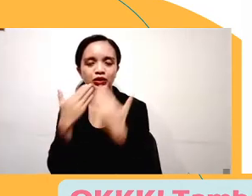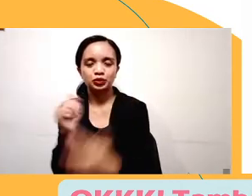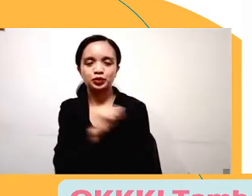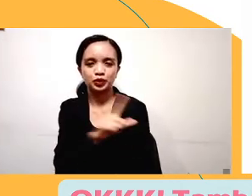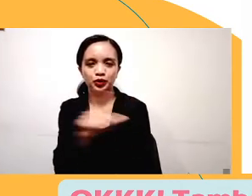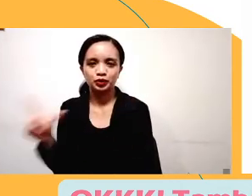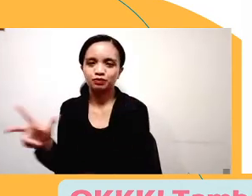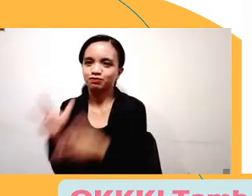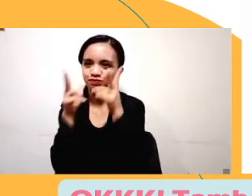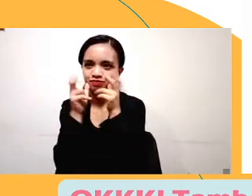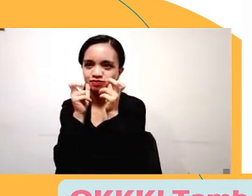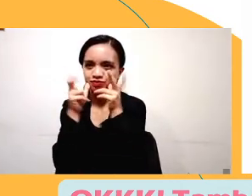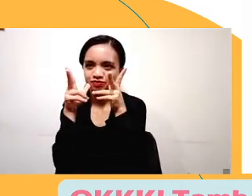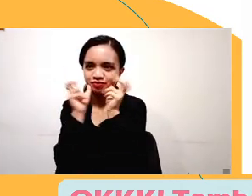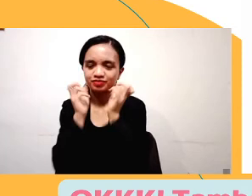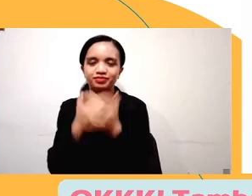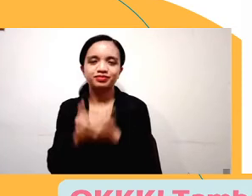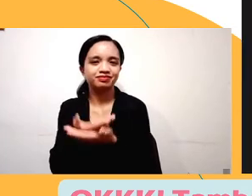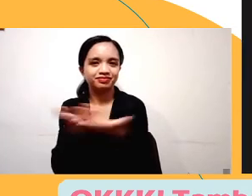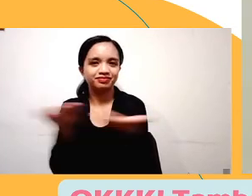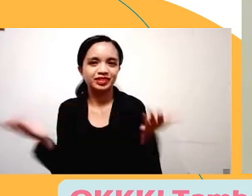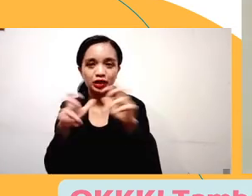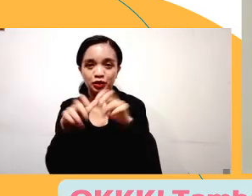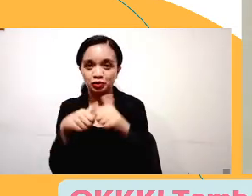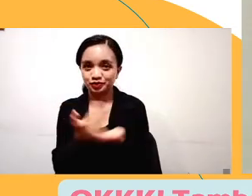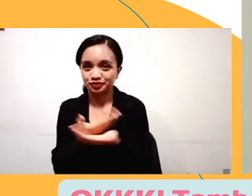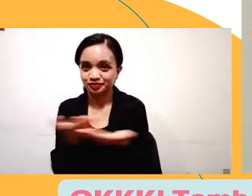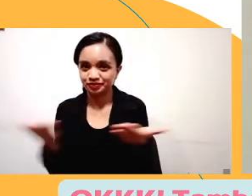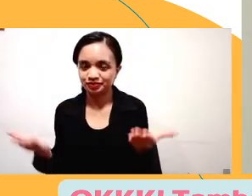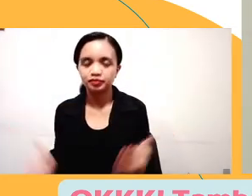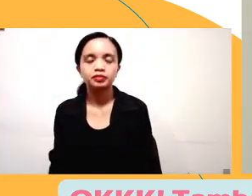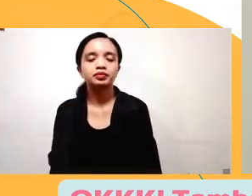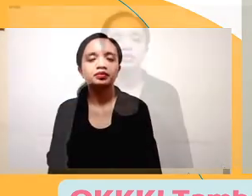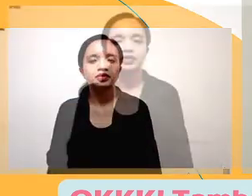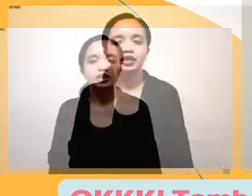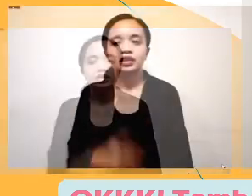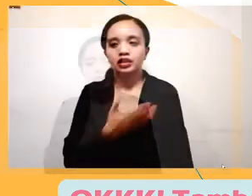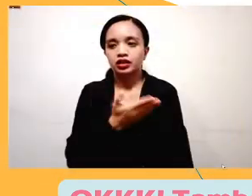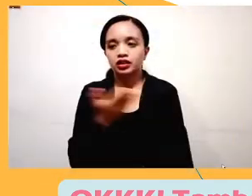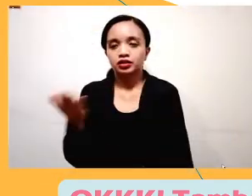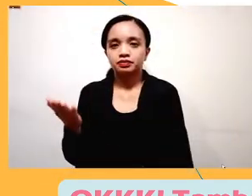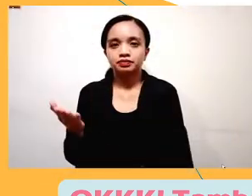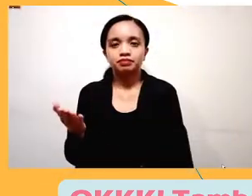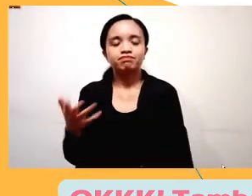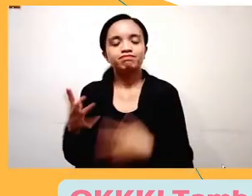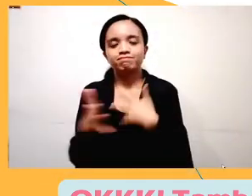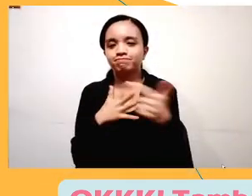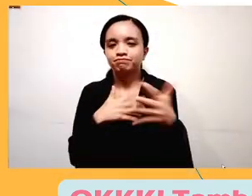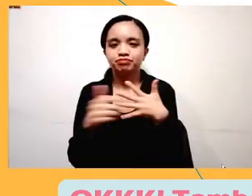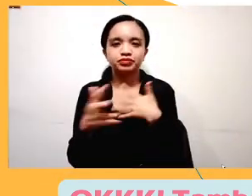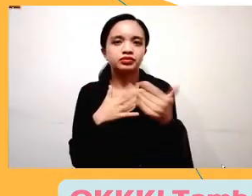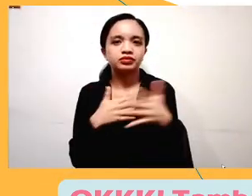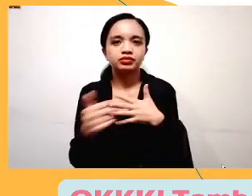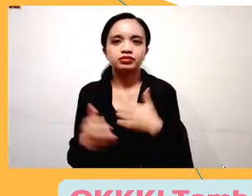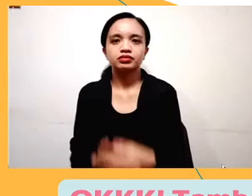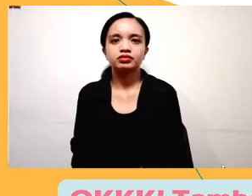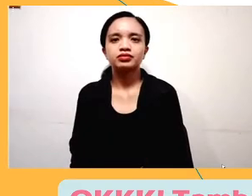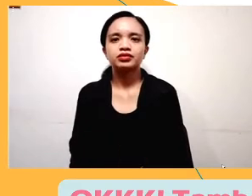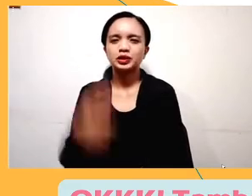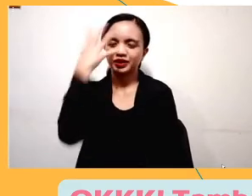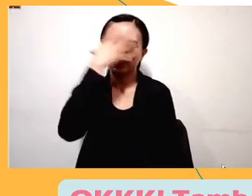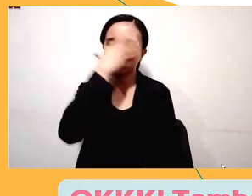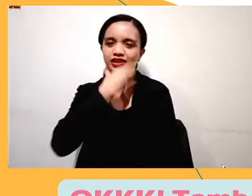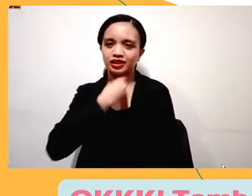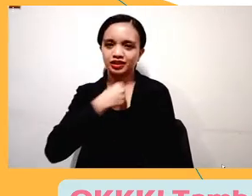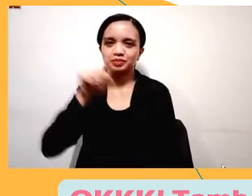for listening. Mga ka-Berks, how are you? Miss ko kayo. Anyway, maganda yung mga tanong nyo. So, bago